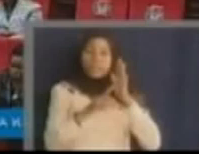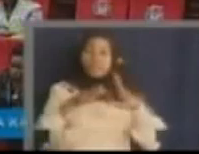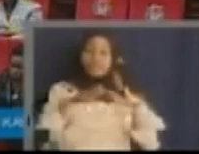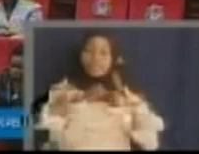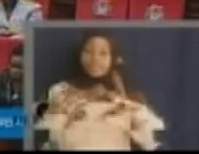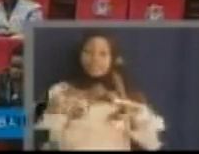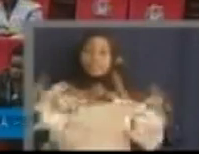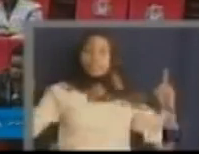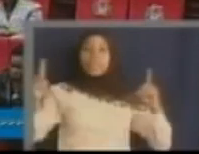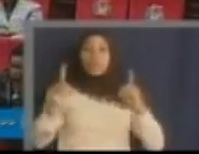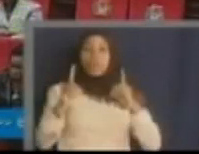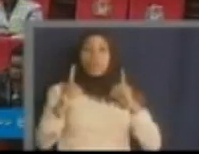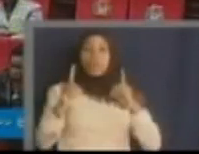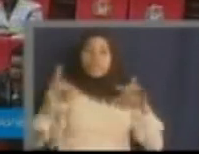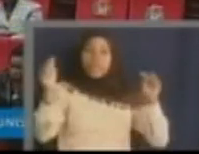Kamati namba 8